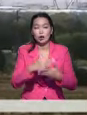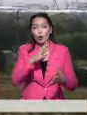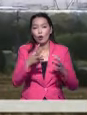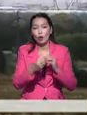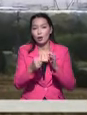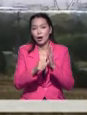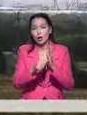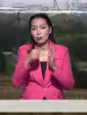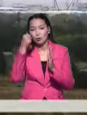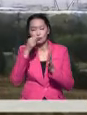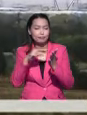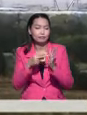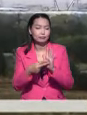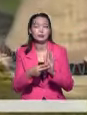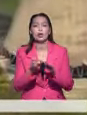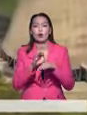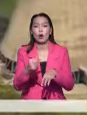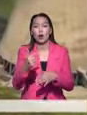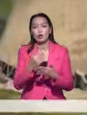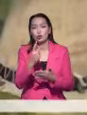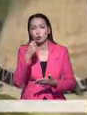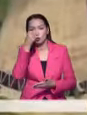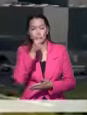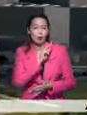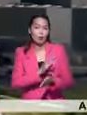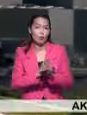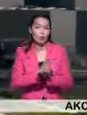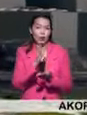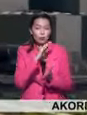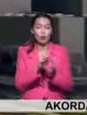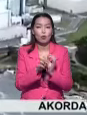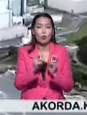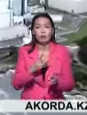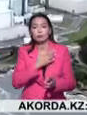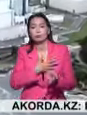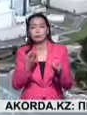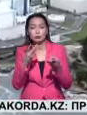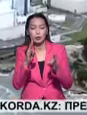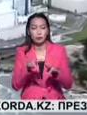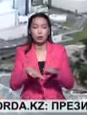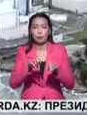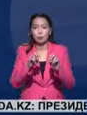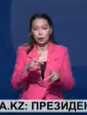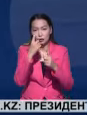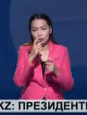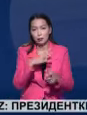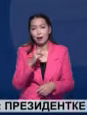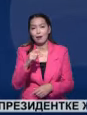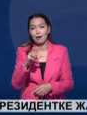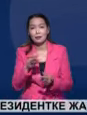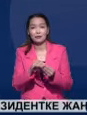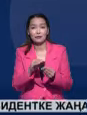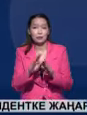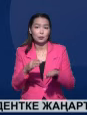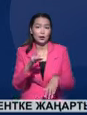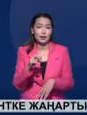60 жылға проектеледі, 100 жылға дейін жұмыс істеуі мүмкін. Сол үшін қауіпсіздігіне алаңдайтын дәлеңе жоқ дейді мамандар. АЭС қалыпта радиациядан 100